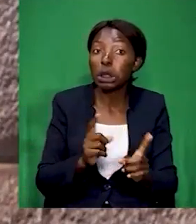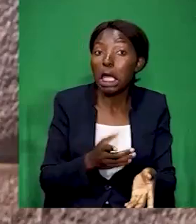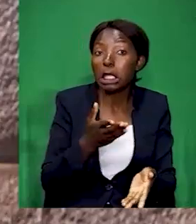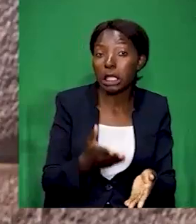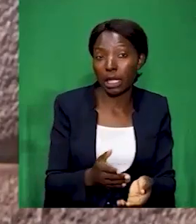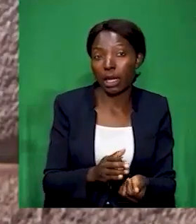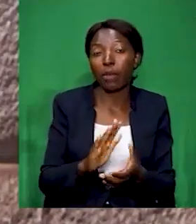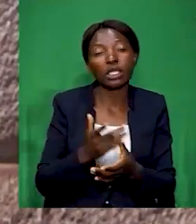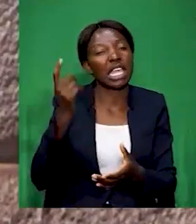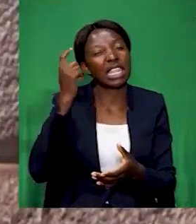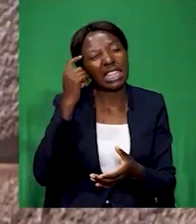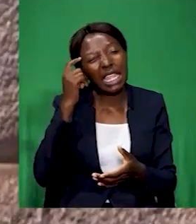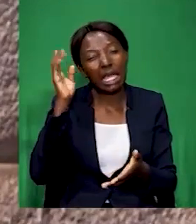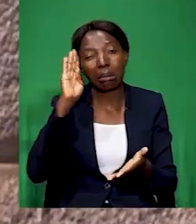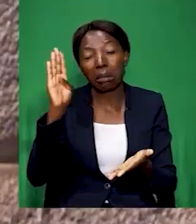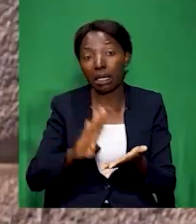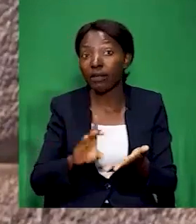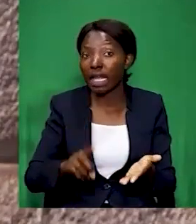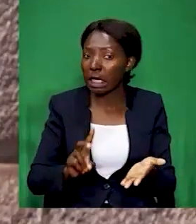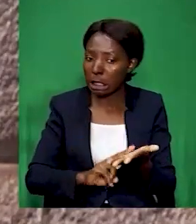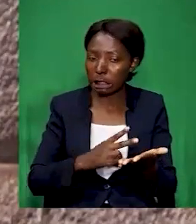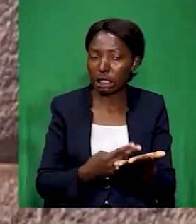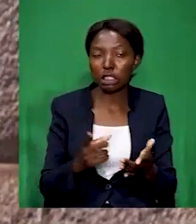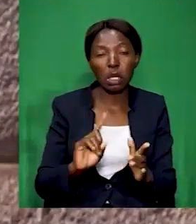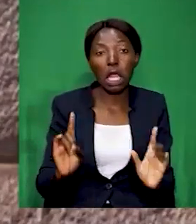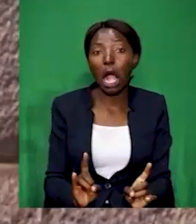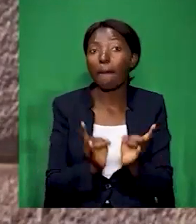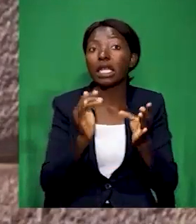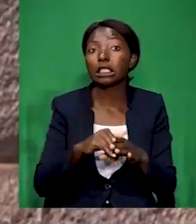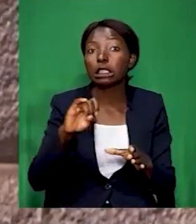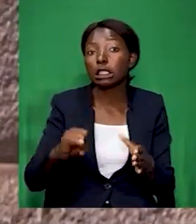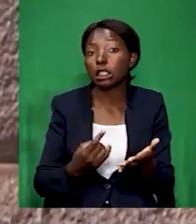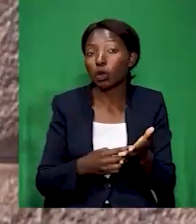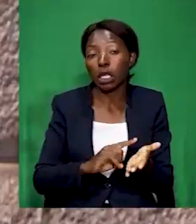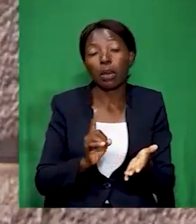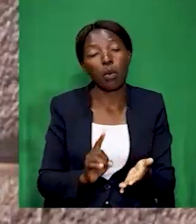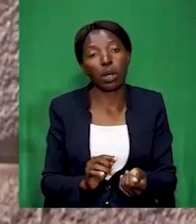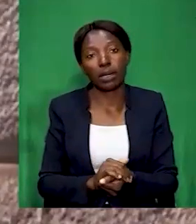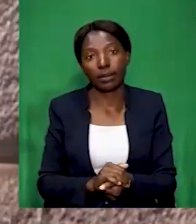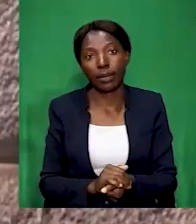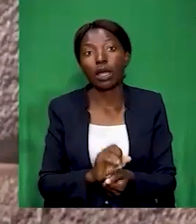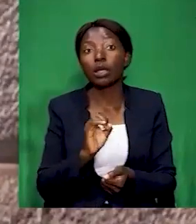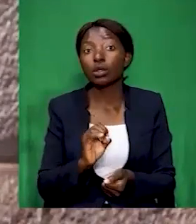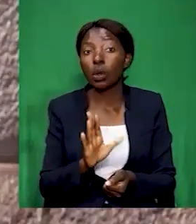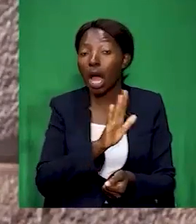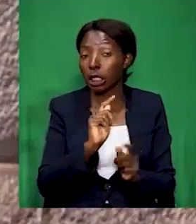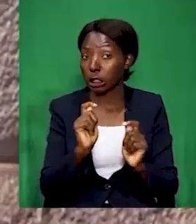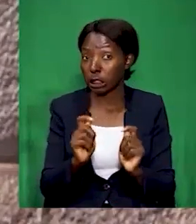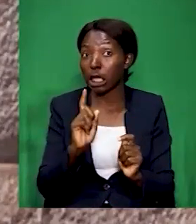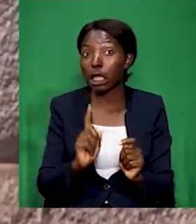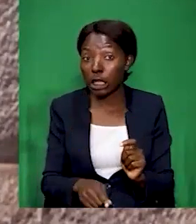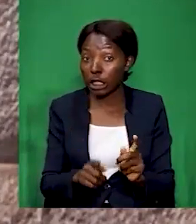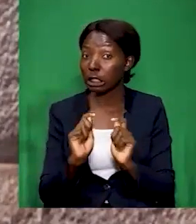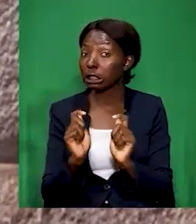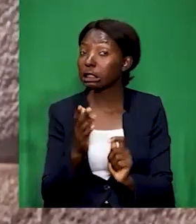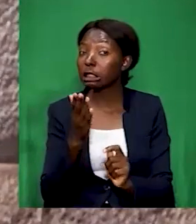vozofira Jerusarema nokuti vaitenda kuti rumuko ruchaitika muJerusarema. Kunonziko imwe dzidziso yaitofamba